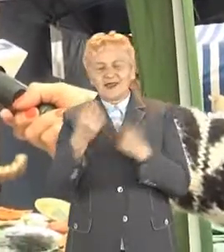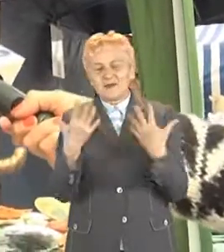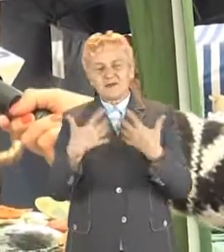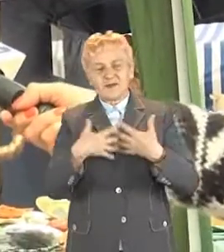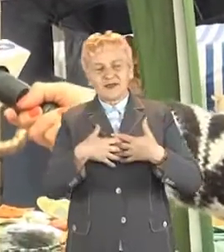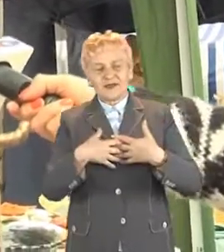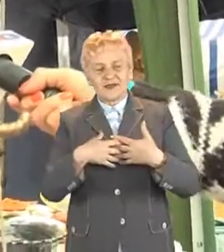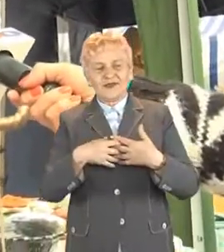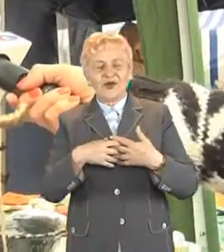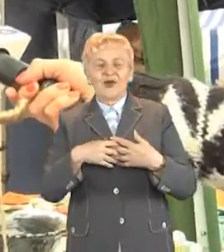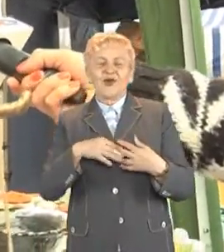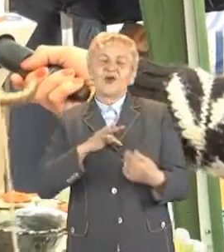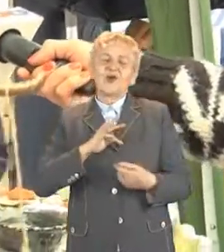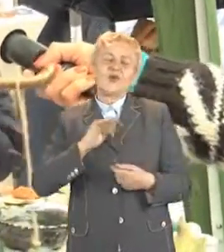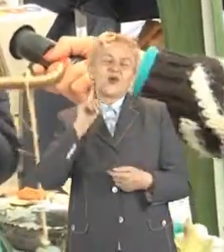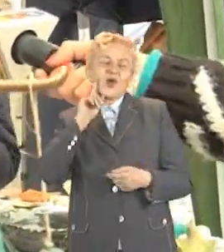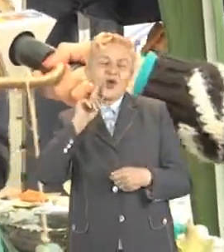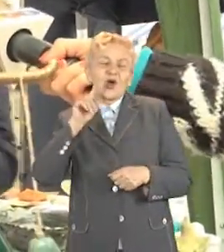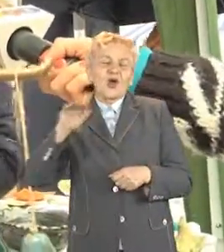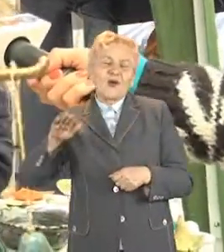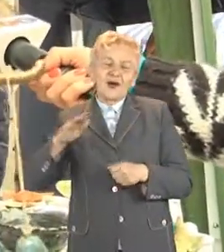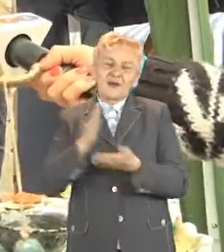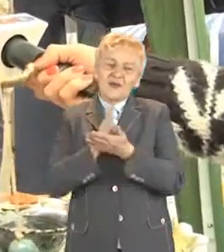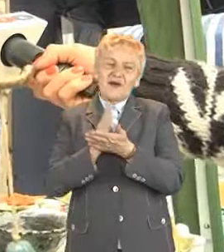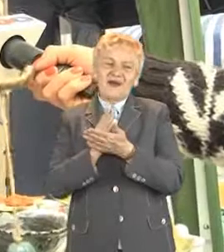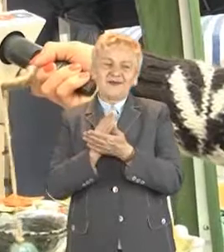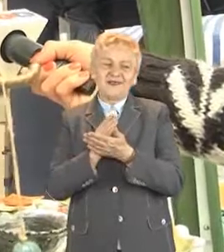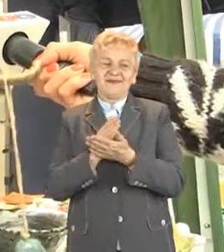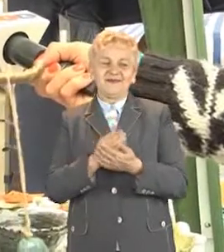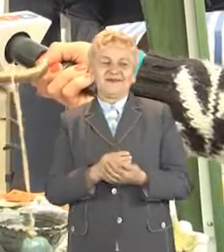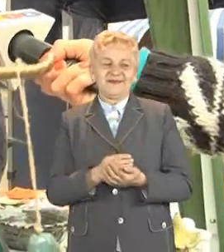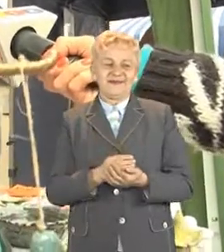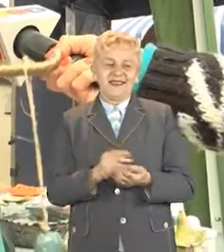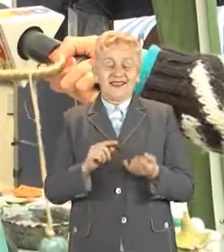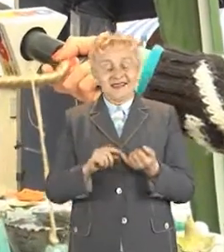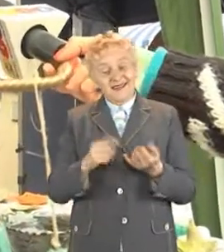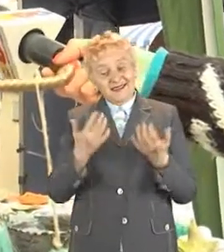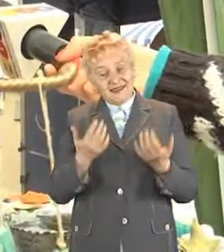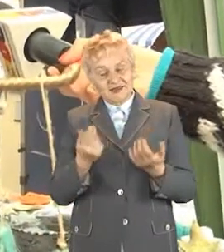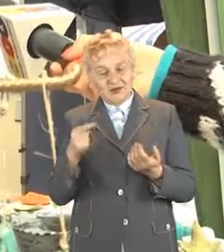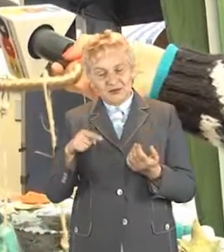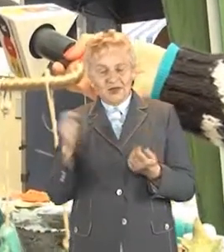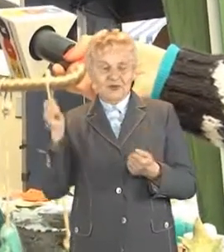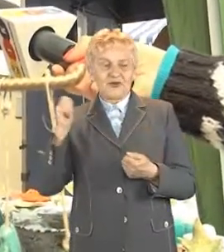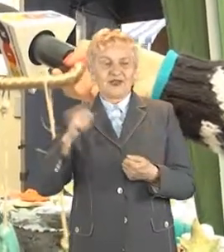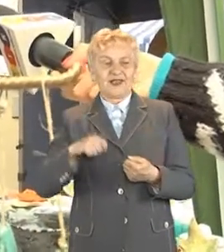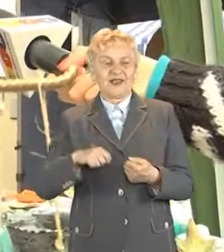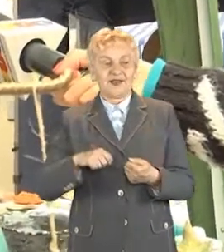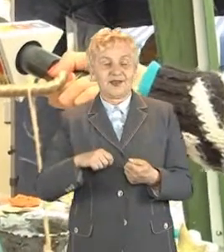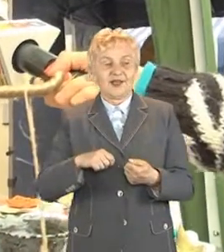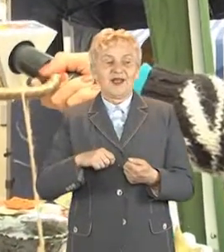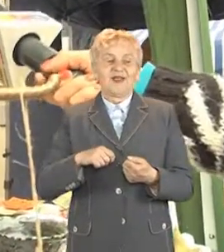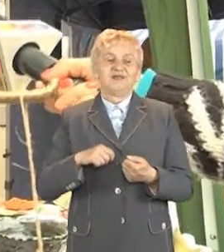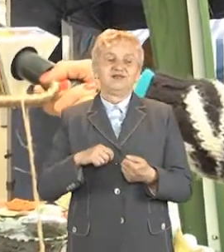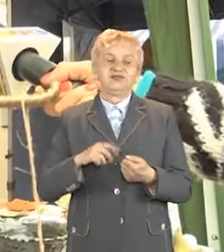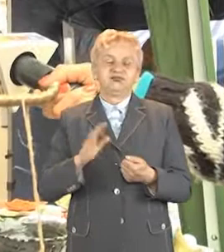mi też narzeczony troszeczkę pomaga, wkręca się, wdraża w to wszystko. No i planowaliśmy tutaj przyjechać, usłyszeliśmy, że taka